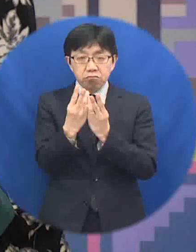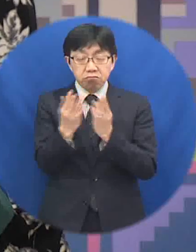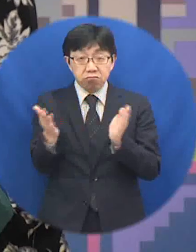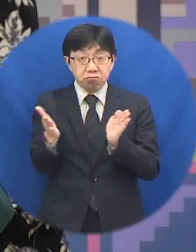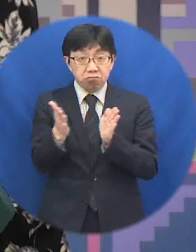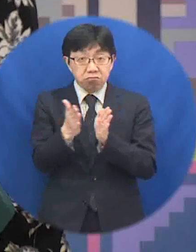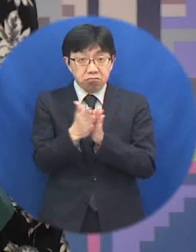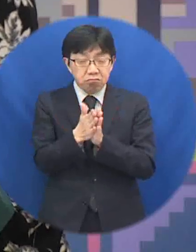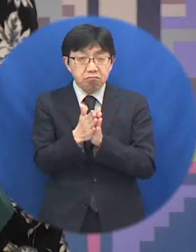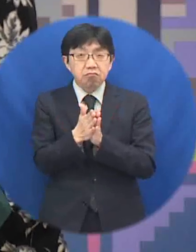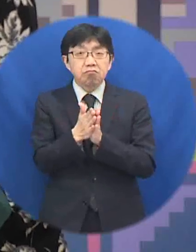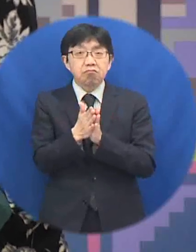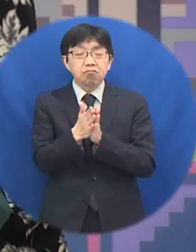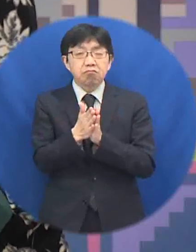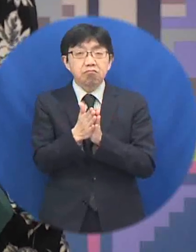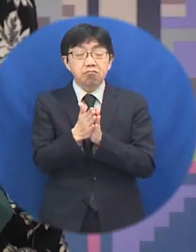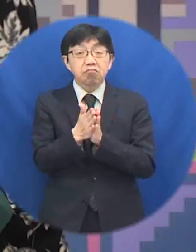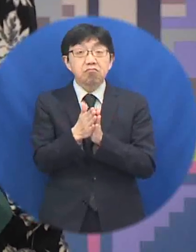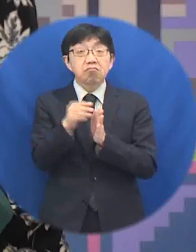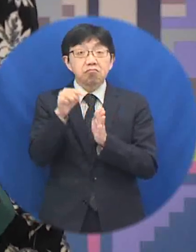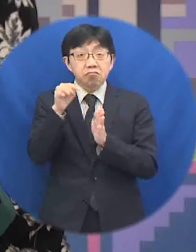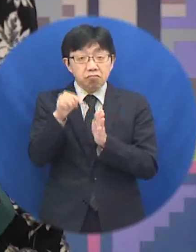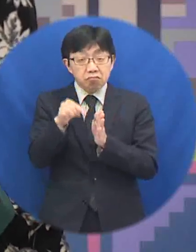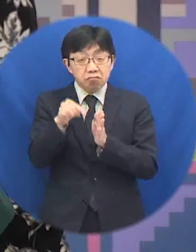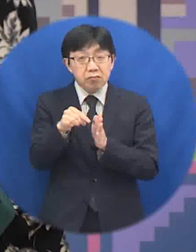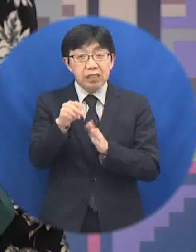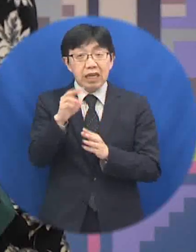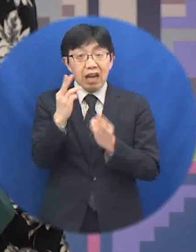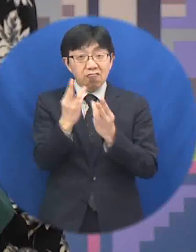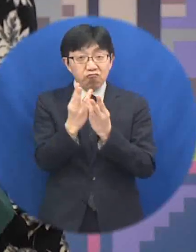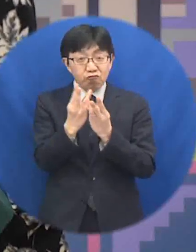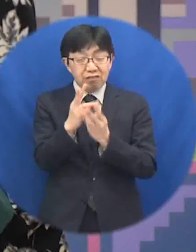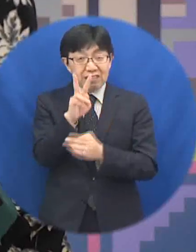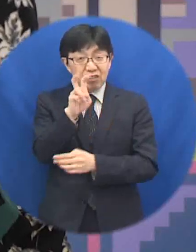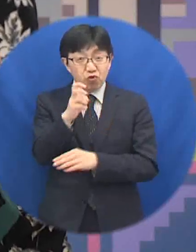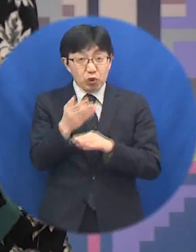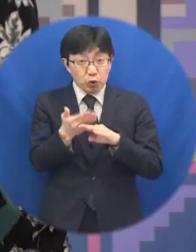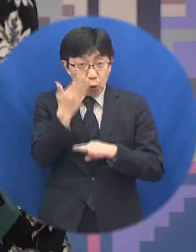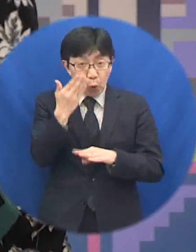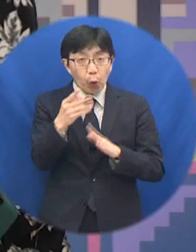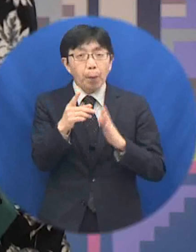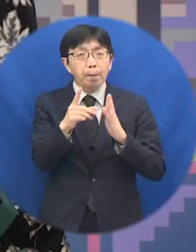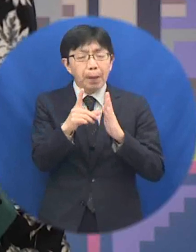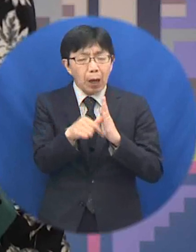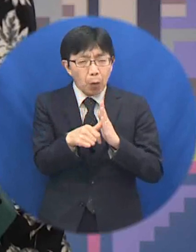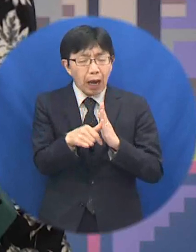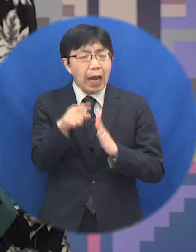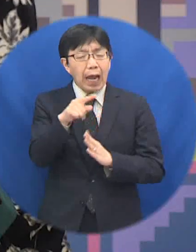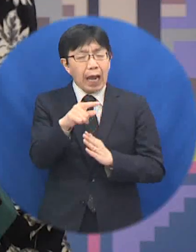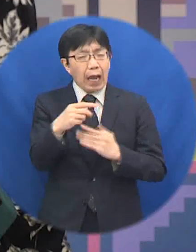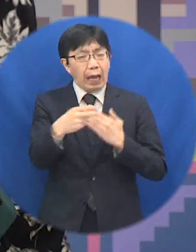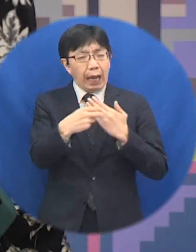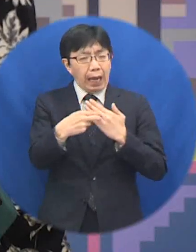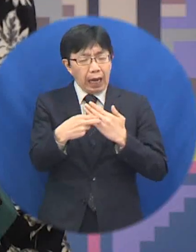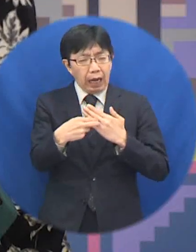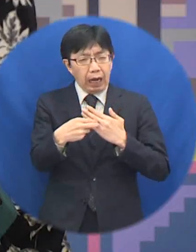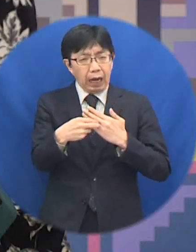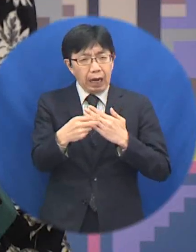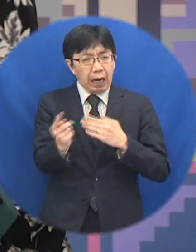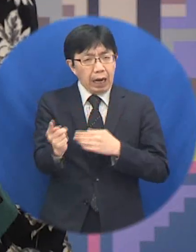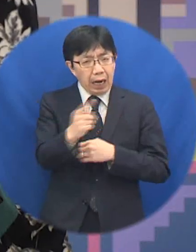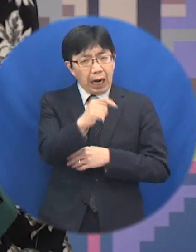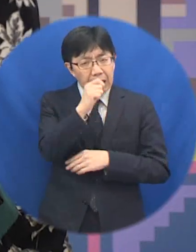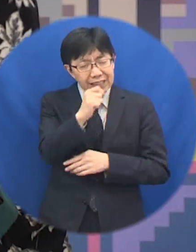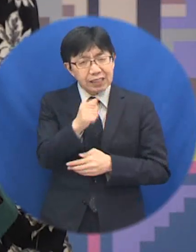く、きます。 で、 20点以上の方はですね、やはり医療機関の受診を推奨